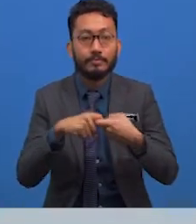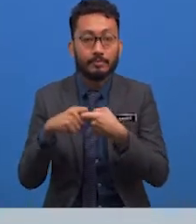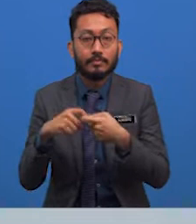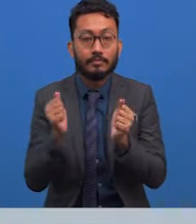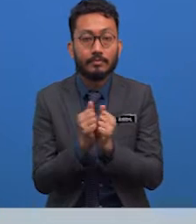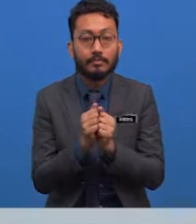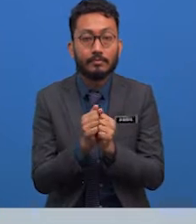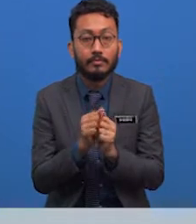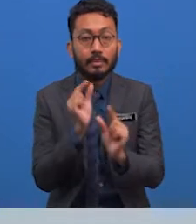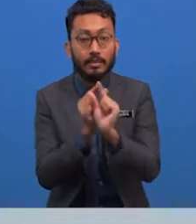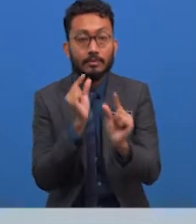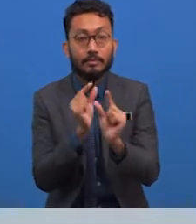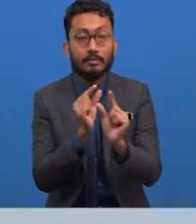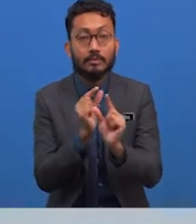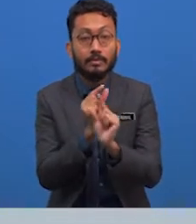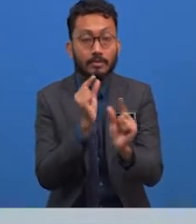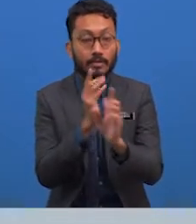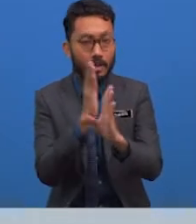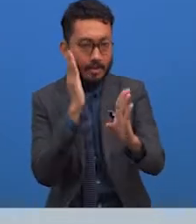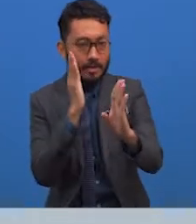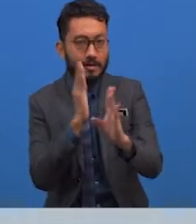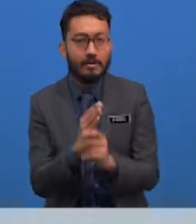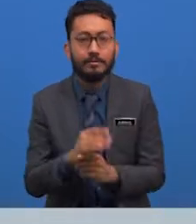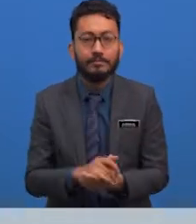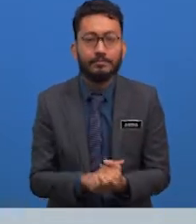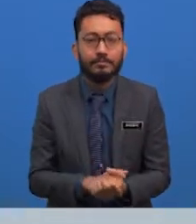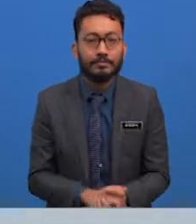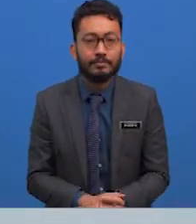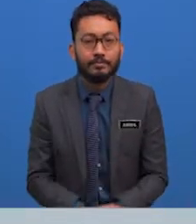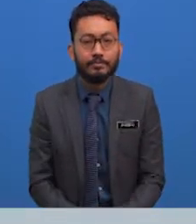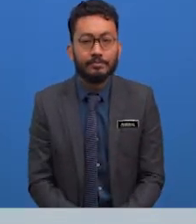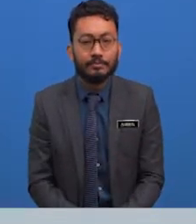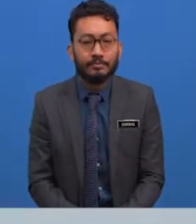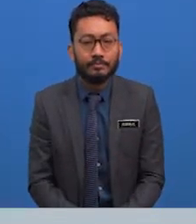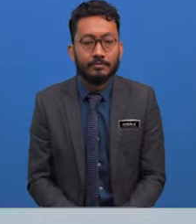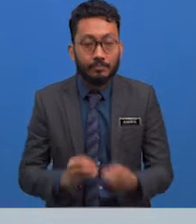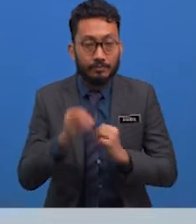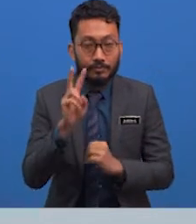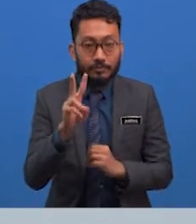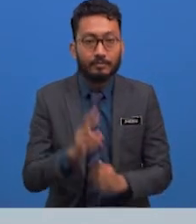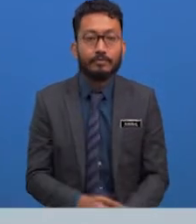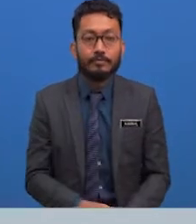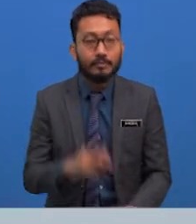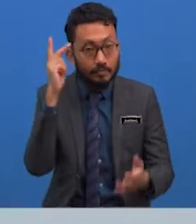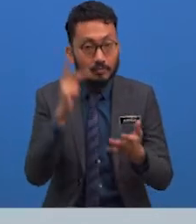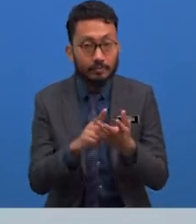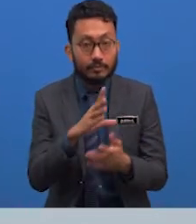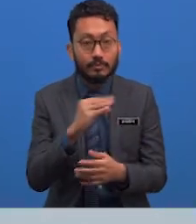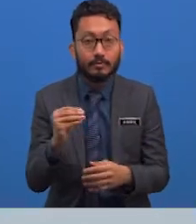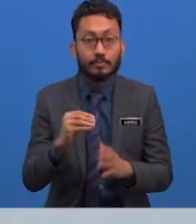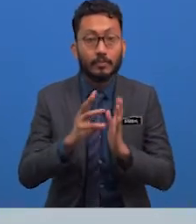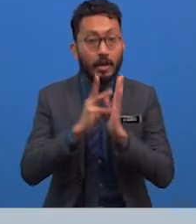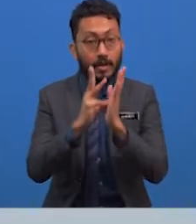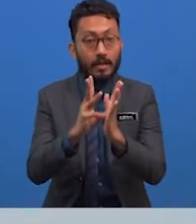selari dan garis rentas lintang apabila nilai sudut lain diberi. Kedua, mengenal